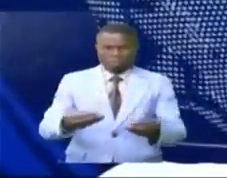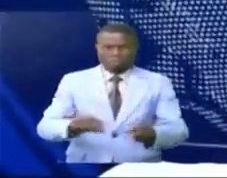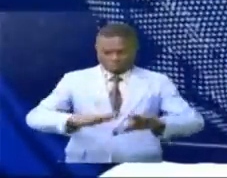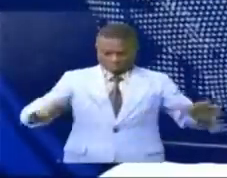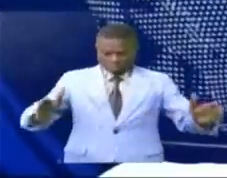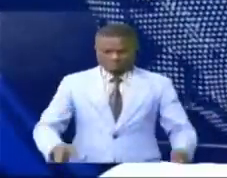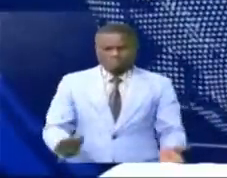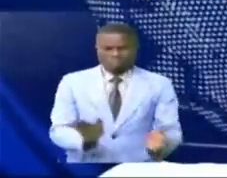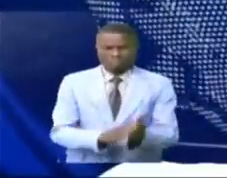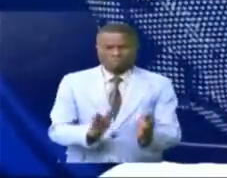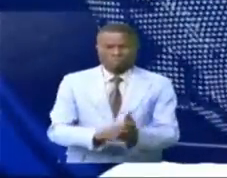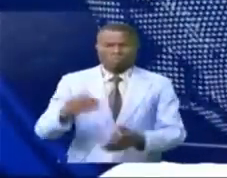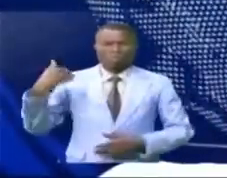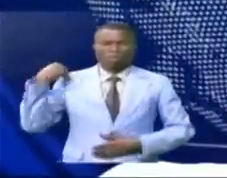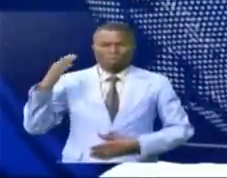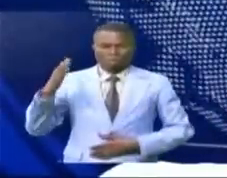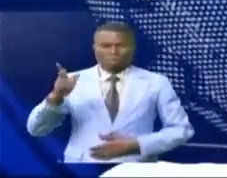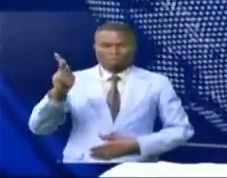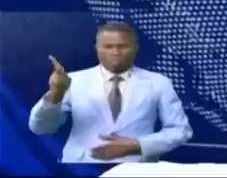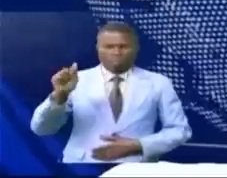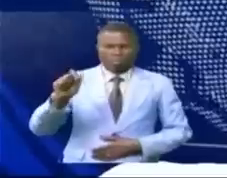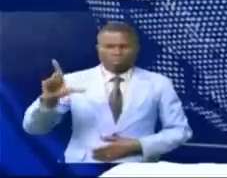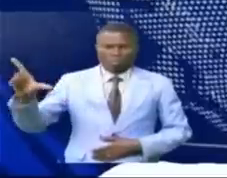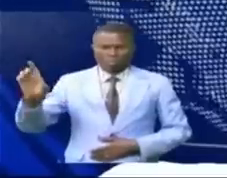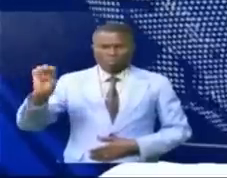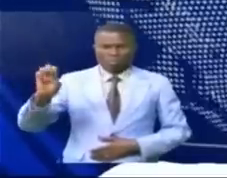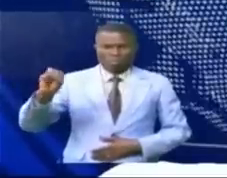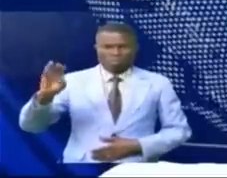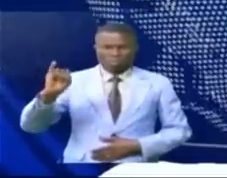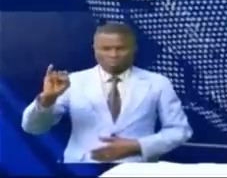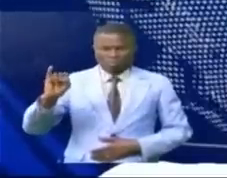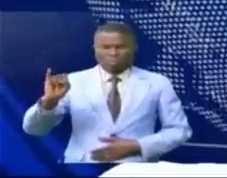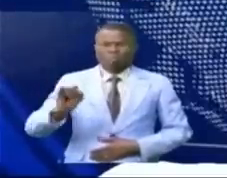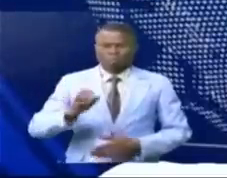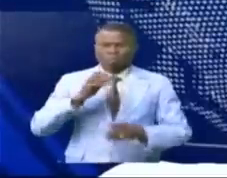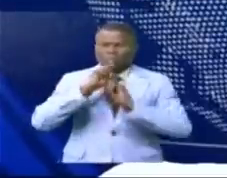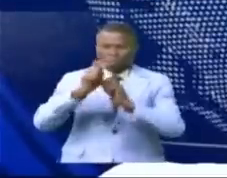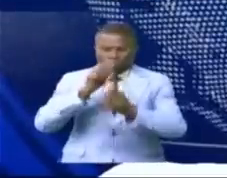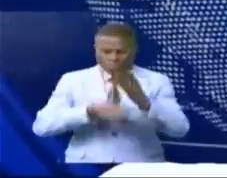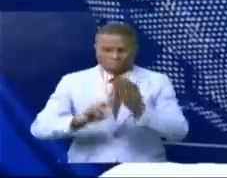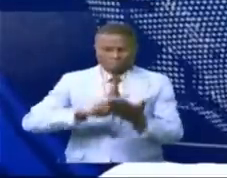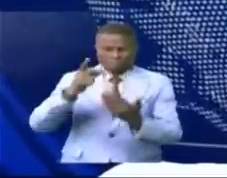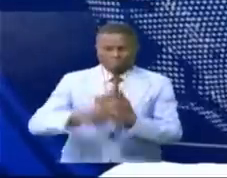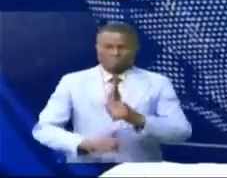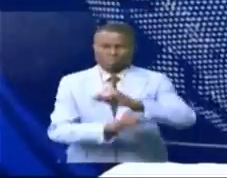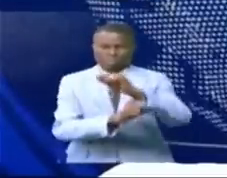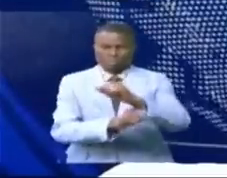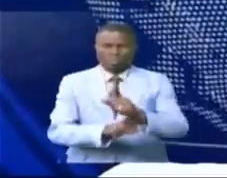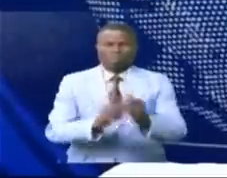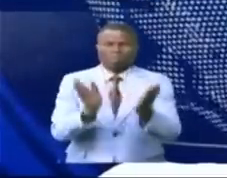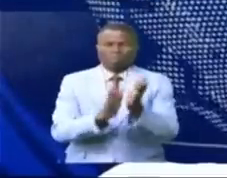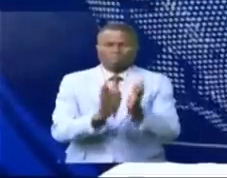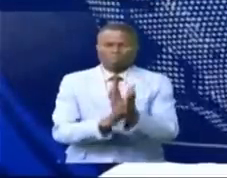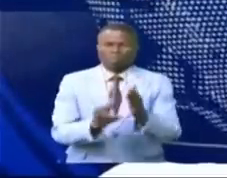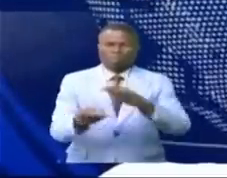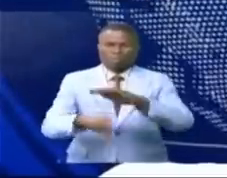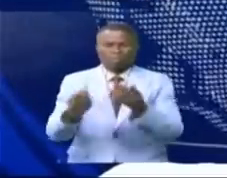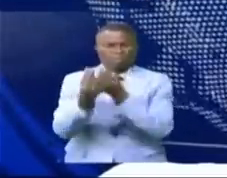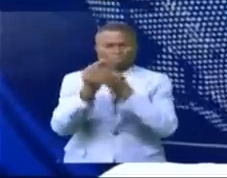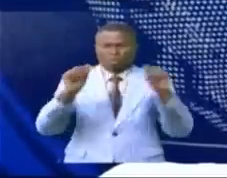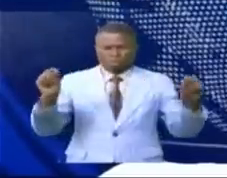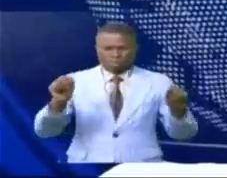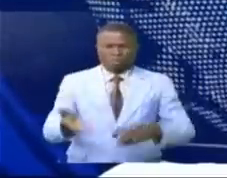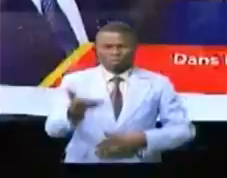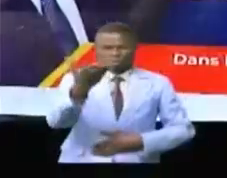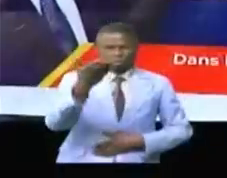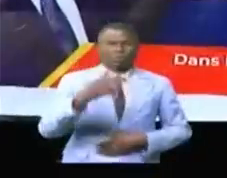aux écoles publiques des Kalemie, un don qui rentre dans les cadres du programme d'appui à la gratuité de l'enseignement primaire.